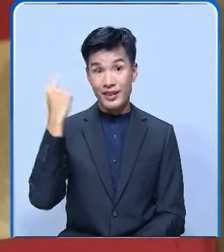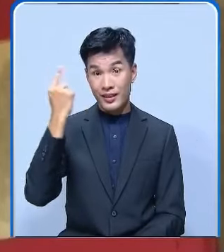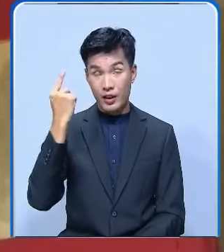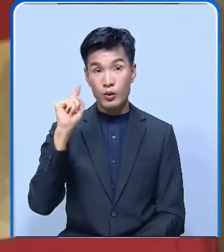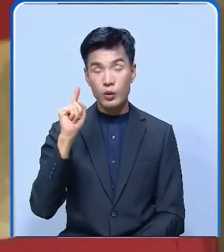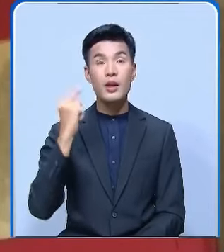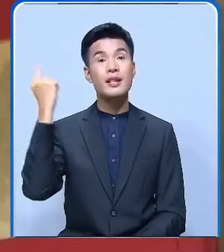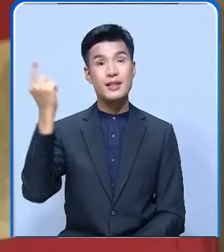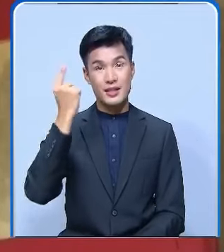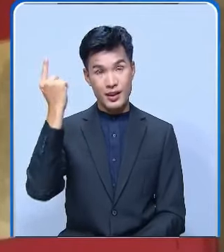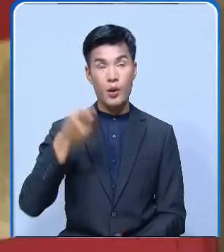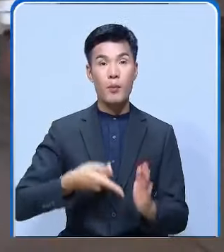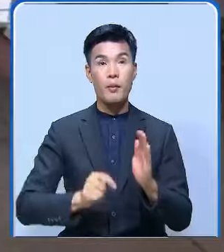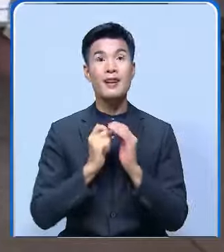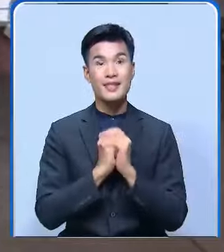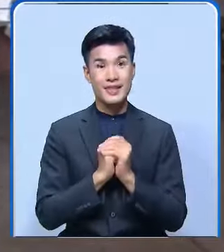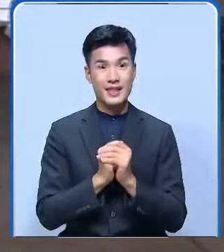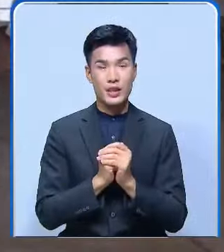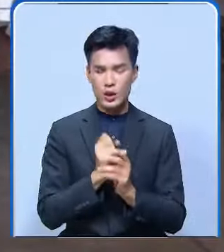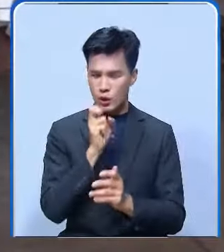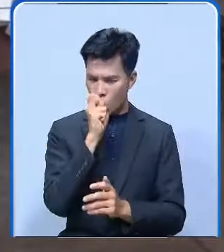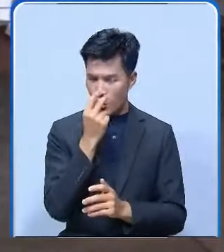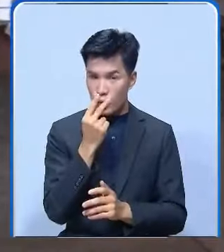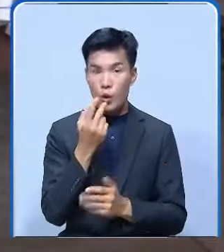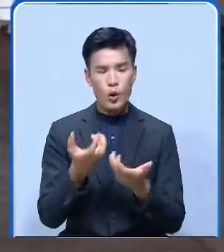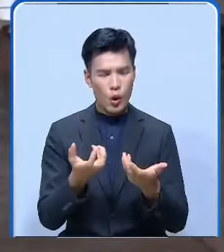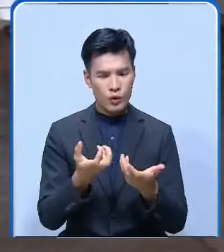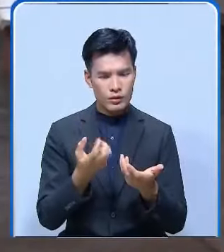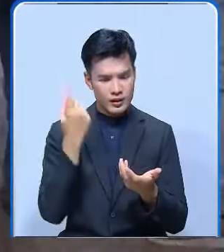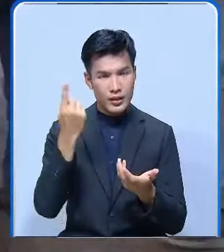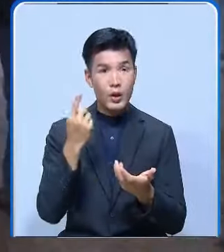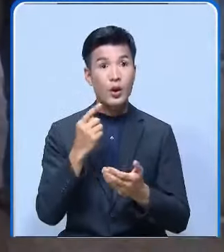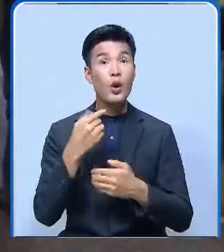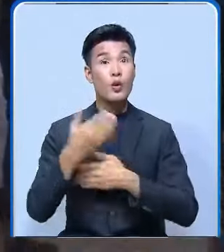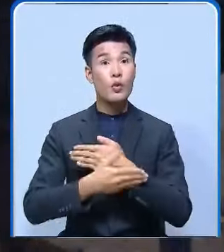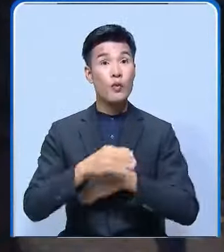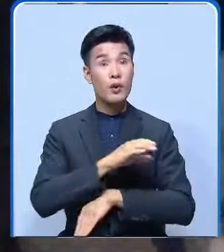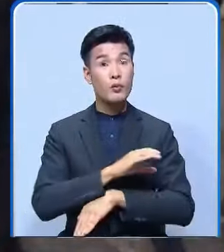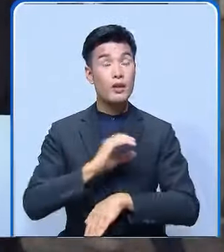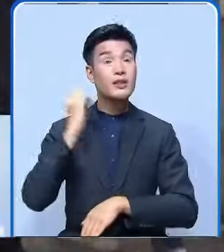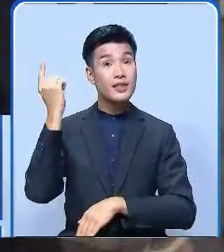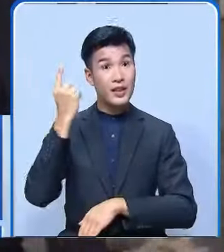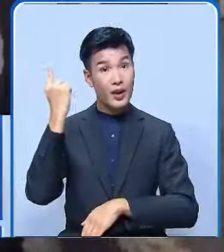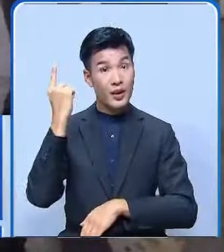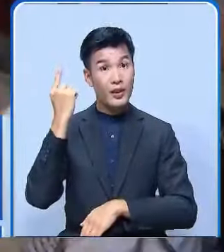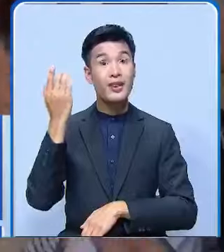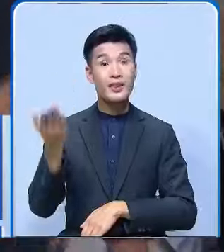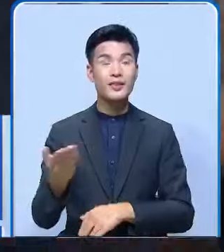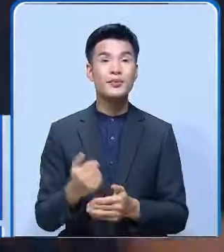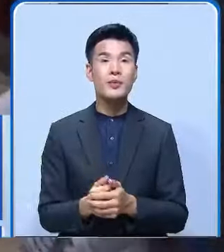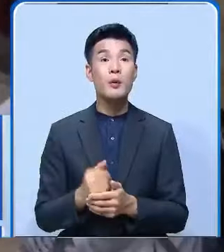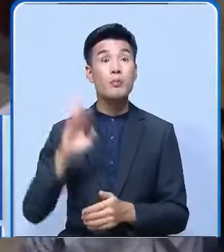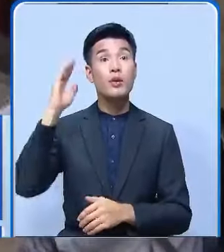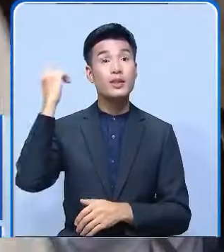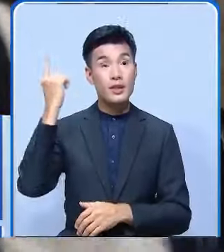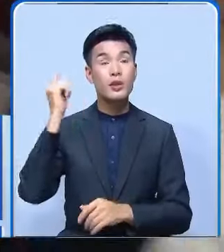รองนี่เป็นการทดสอบสินค้าการท่องเที่ยวทัวร์รถไฟไปล่องแก่งหินเพิงค่ะก็นำบริษัททัวร์สื่อมว